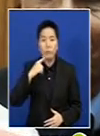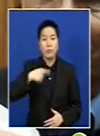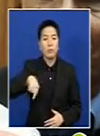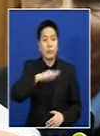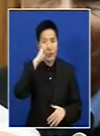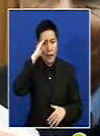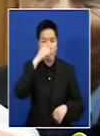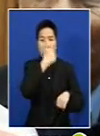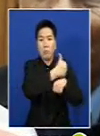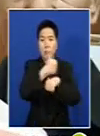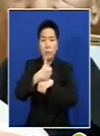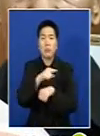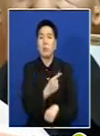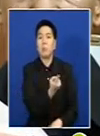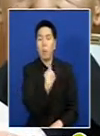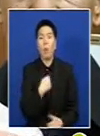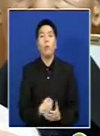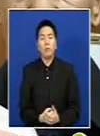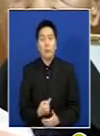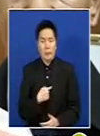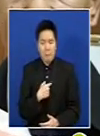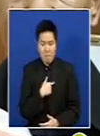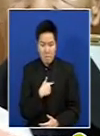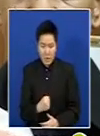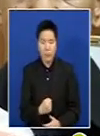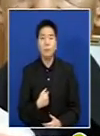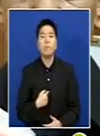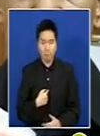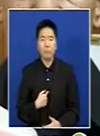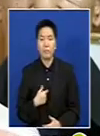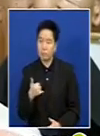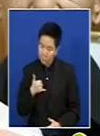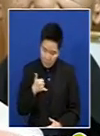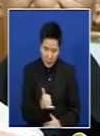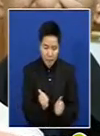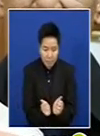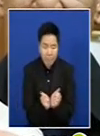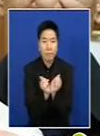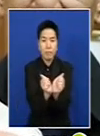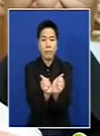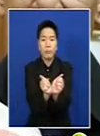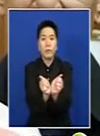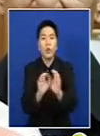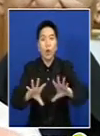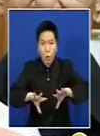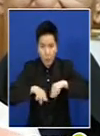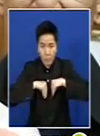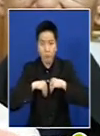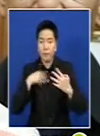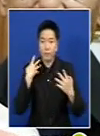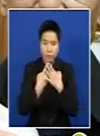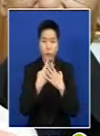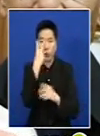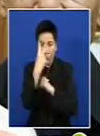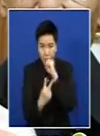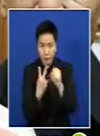ากท่านผู้บัญชาการมณฑลทหารบก24เมื่อท่านให้ความมั่นใจขนาดนี้ก็เลยเดินทางกลับมาเข้าสู่กระบวนการรับโทษพร้อมจะเข้าไปรับโท